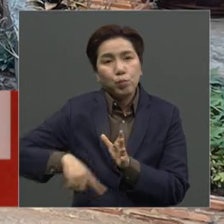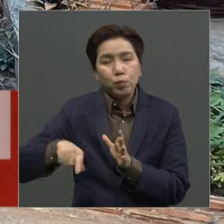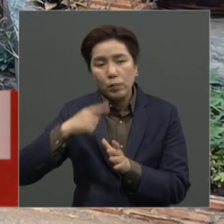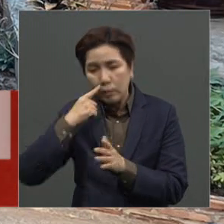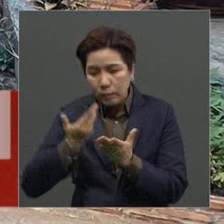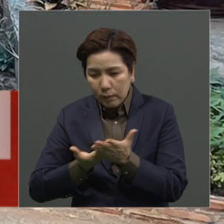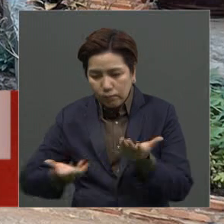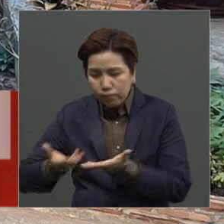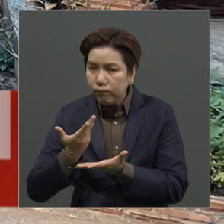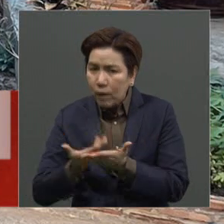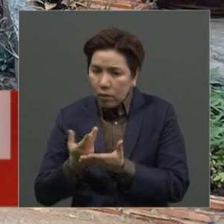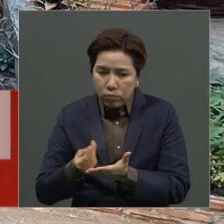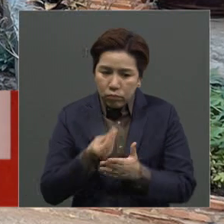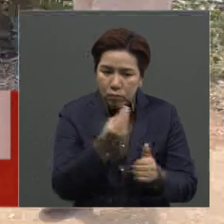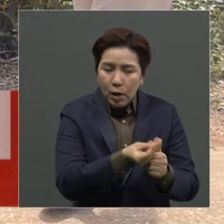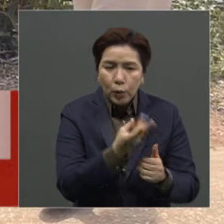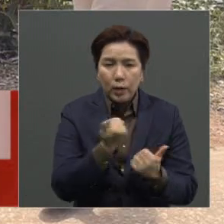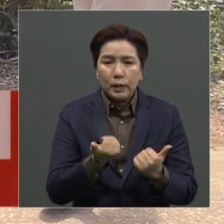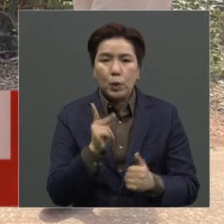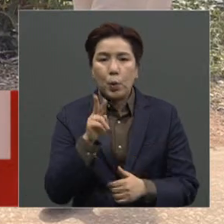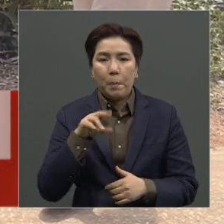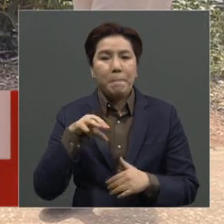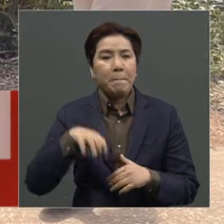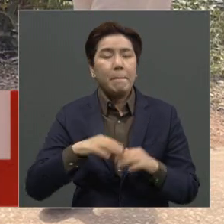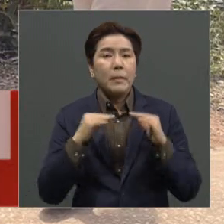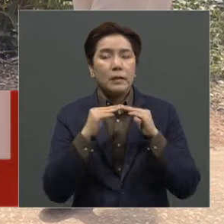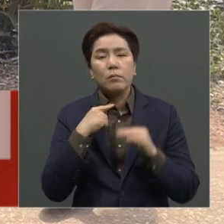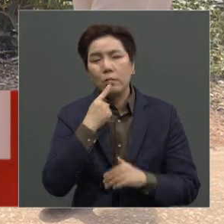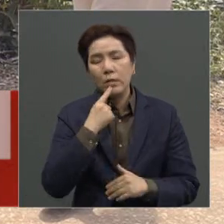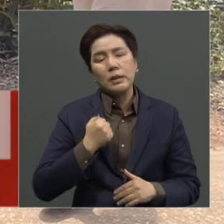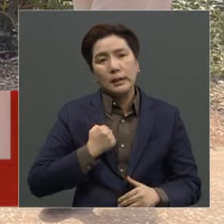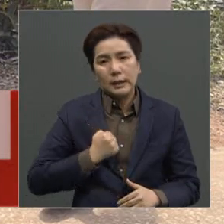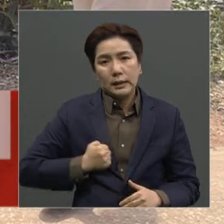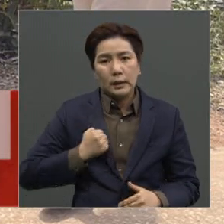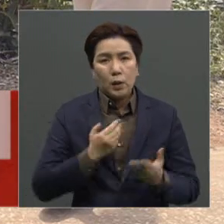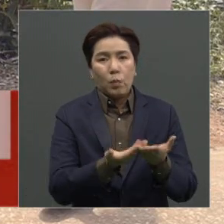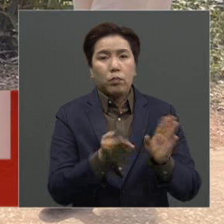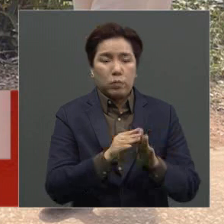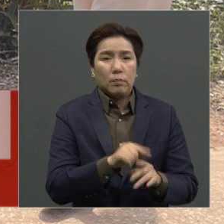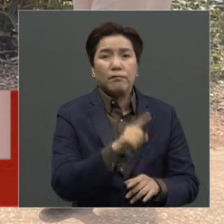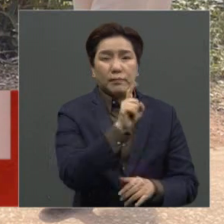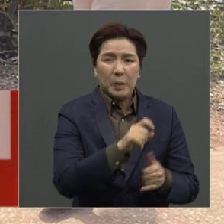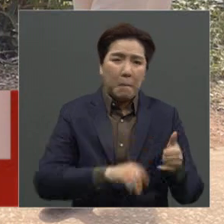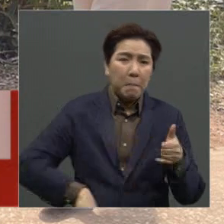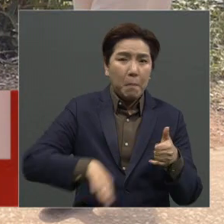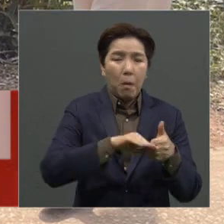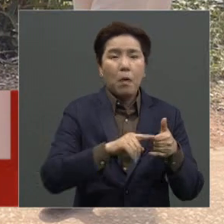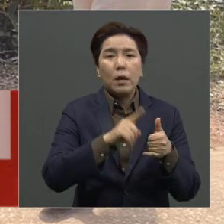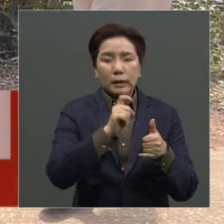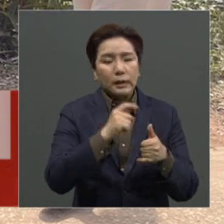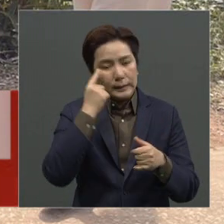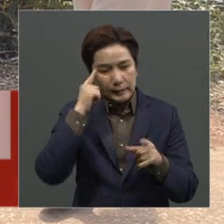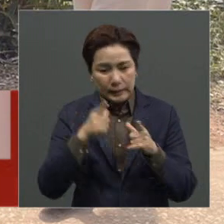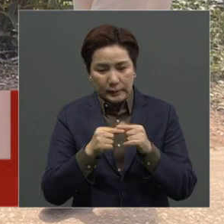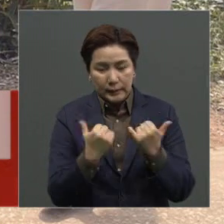พิจารณาค่าตอบแทนโดยอธิบดีกรมคุ้มครองศิทธิ์ได้แสดงความเสียใจกับครอบครัวของป้ากบพร้อมกับย้ำบอกว่าไม่